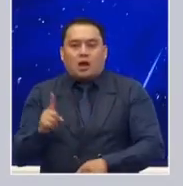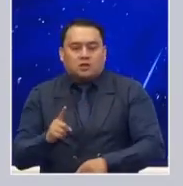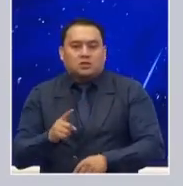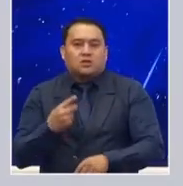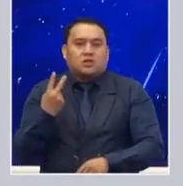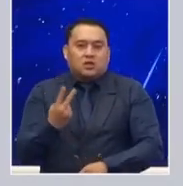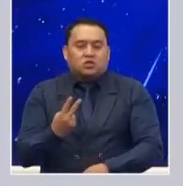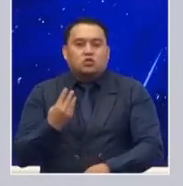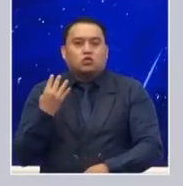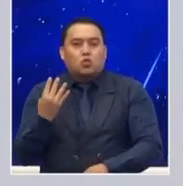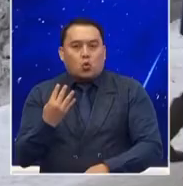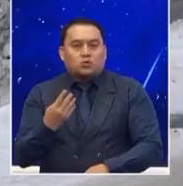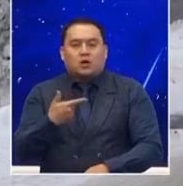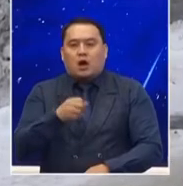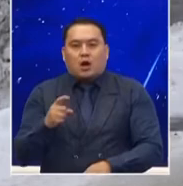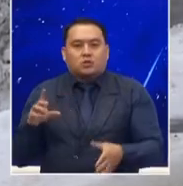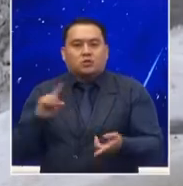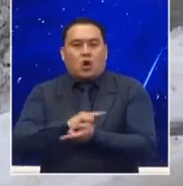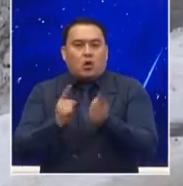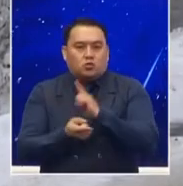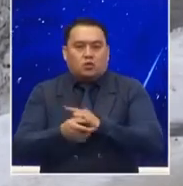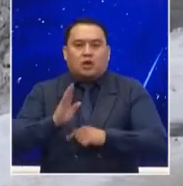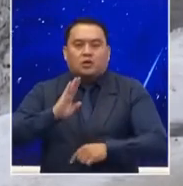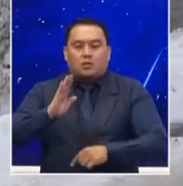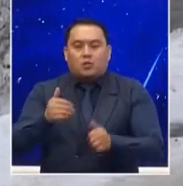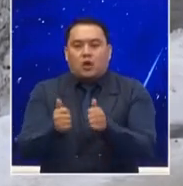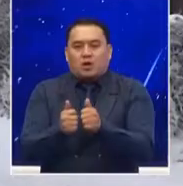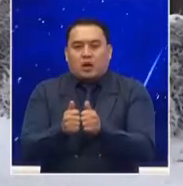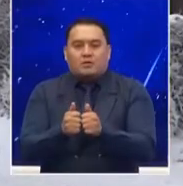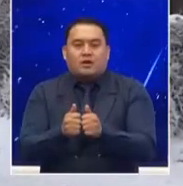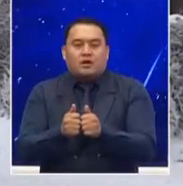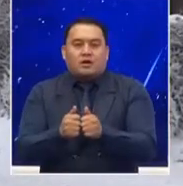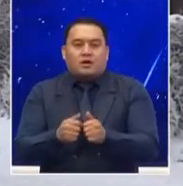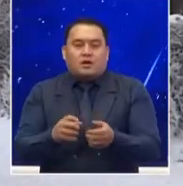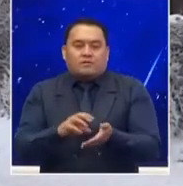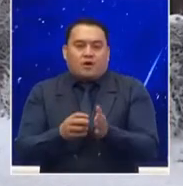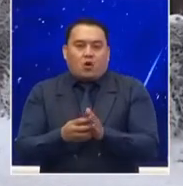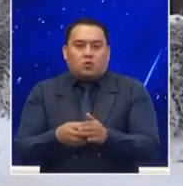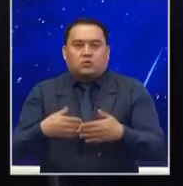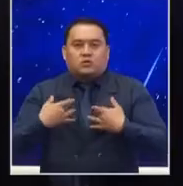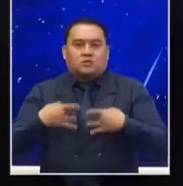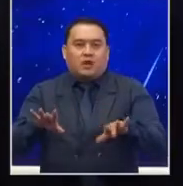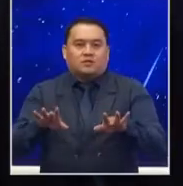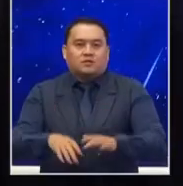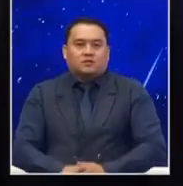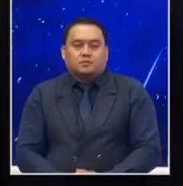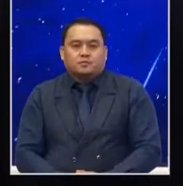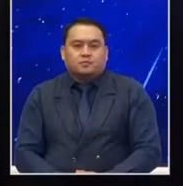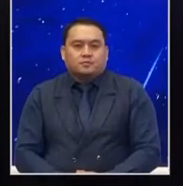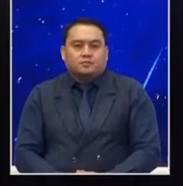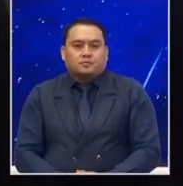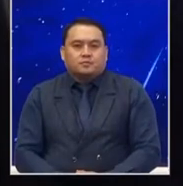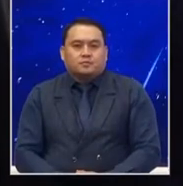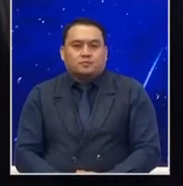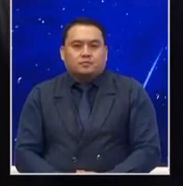мен төртіншісі көгілдір отынға көшет. Маңайдағы тұрғындар күйе мен ыстан құтылатын болды. Вот Восток и